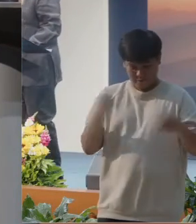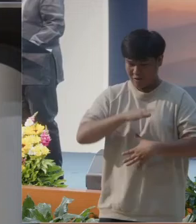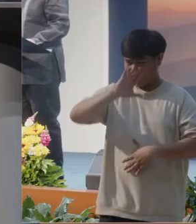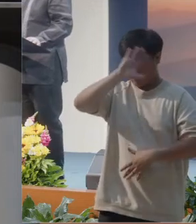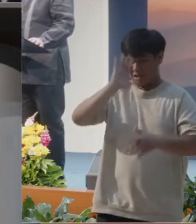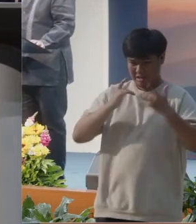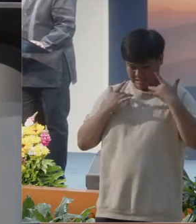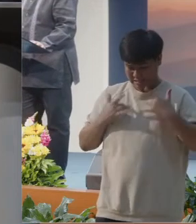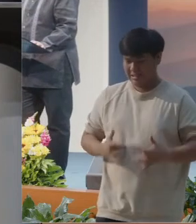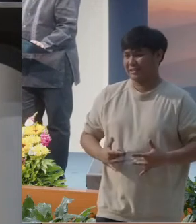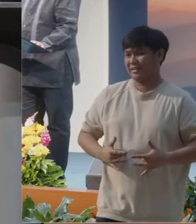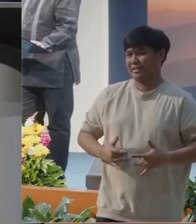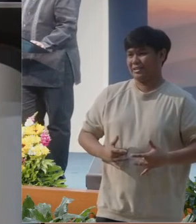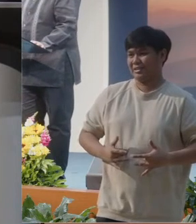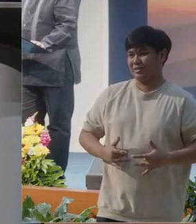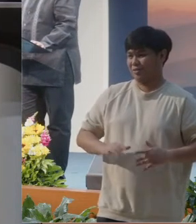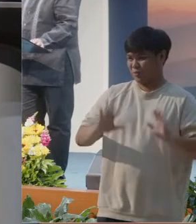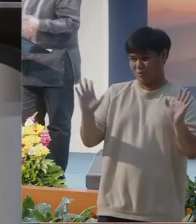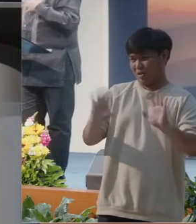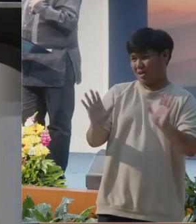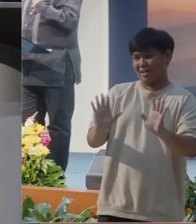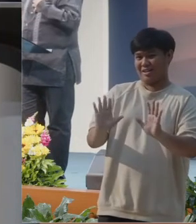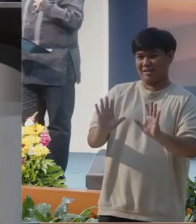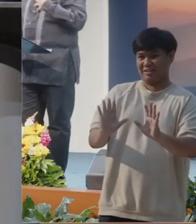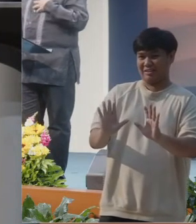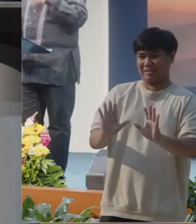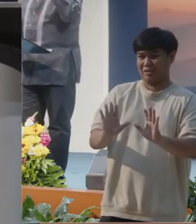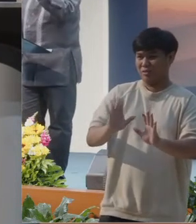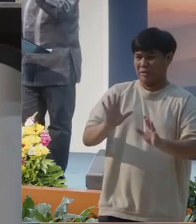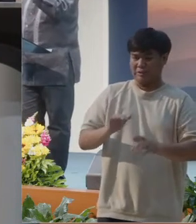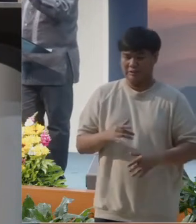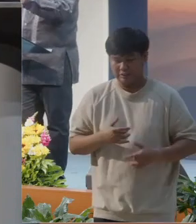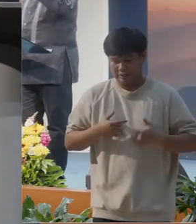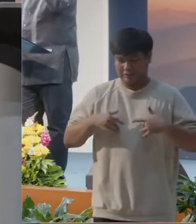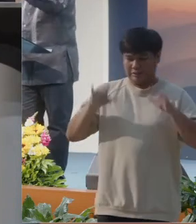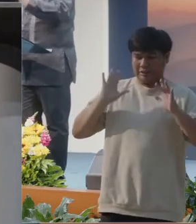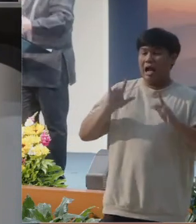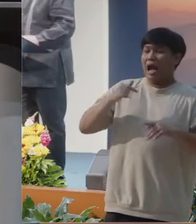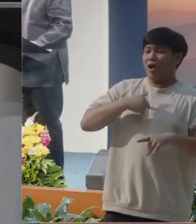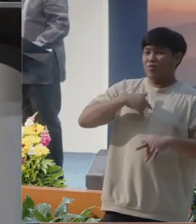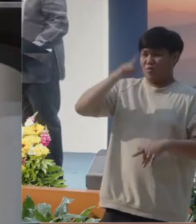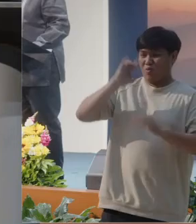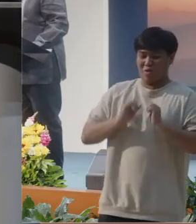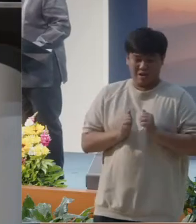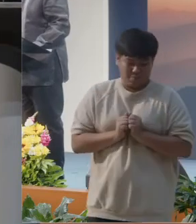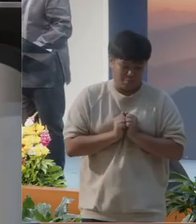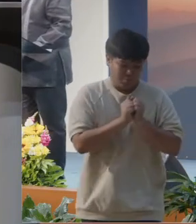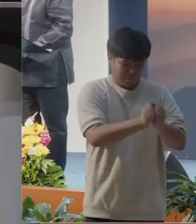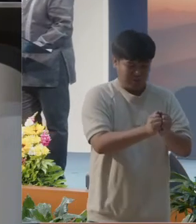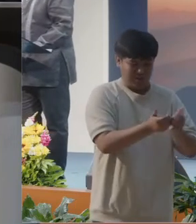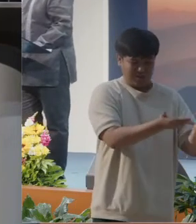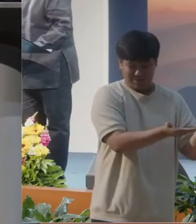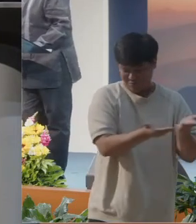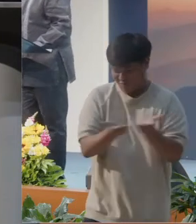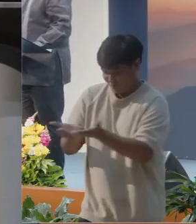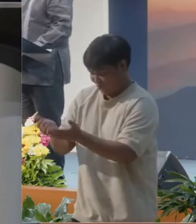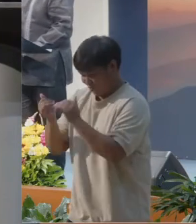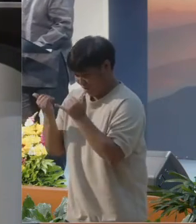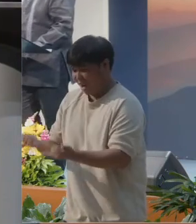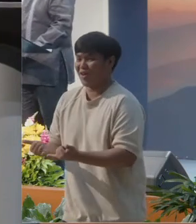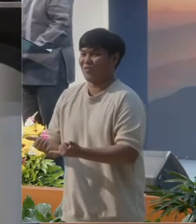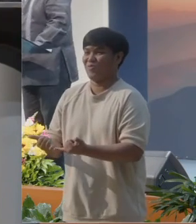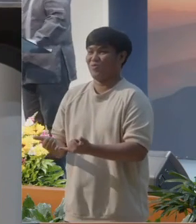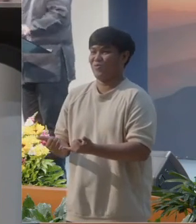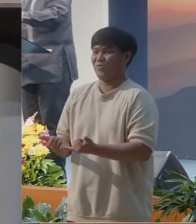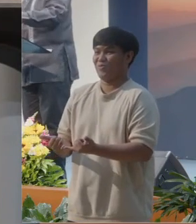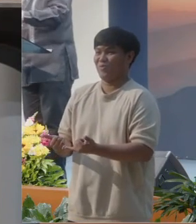dismayed. Huwag kang mga takot. At huwag kang manghina. Naririto ako. Kasama na nila ang Panginoon. Panginoon na nagsabi,